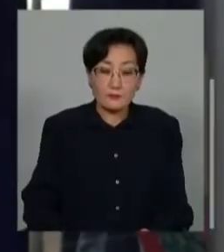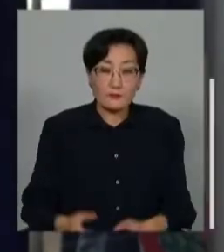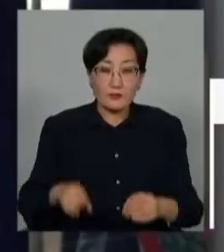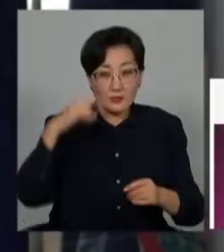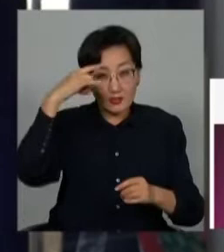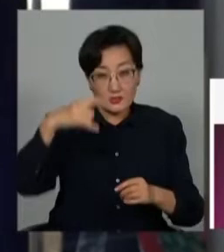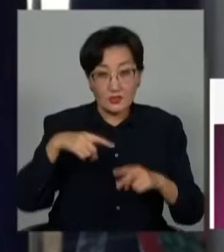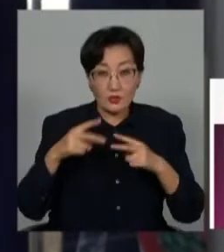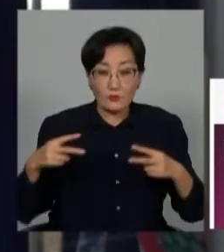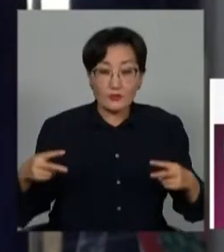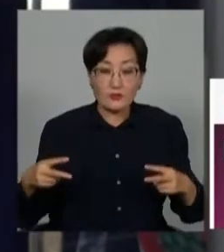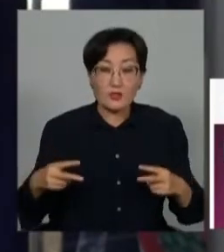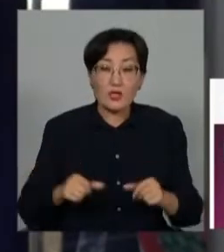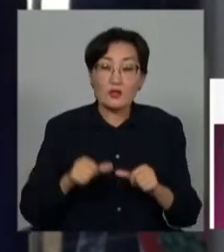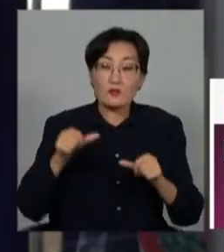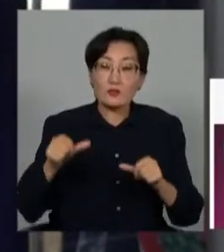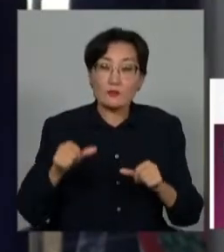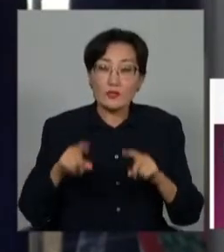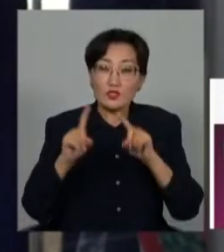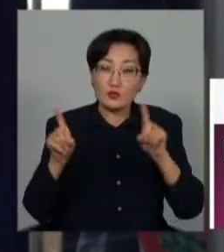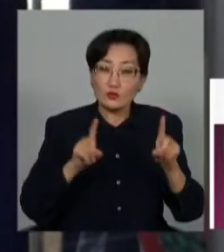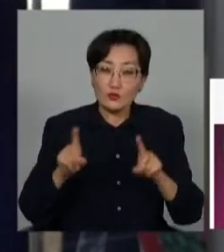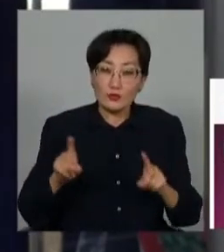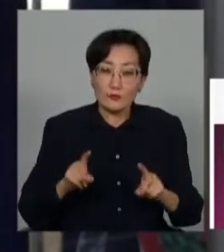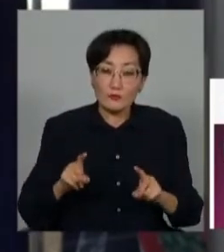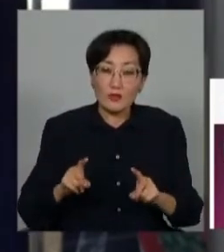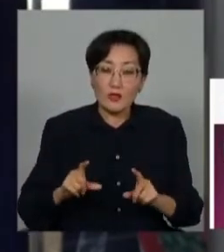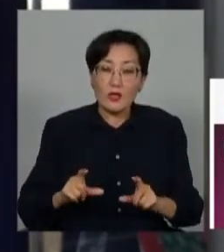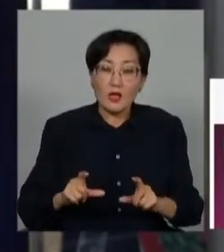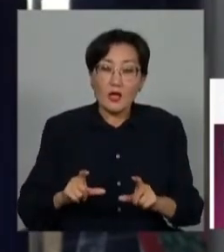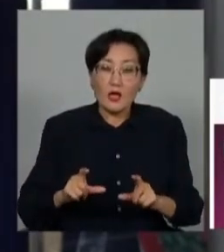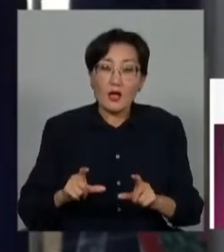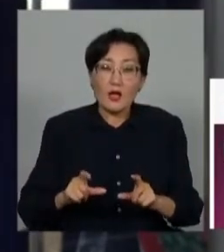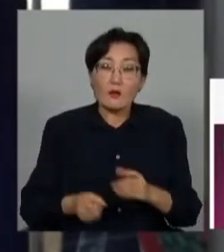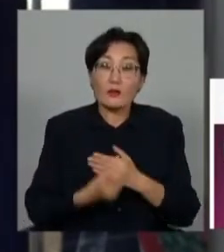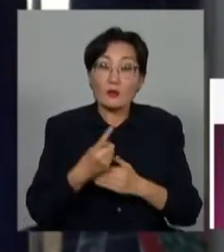Қазақ әдебиетінің көгіне ерекше бір жұлдыз болып көтерілген жазушы болды.